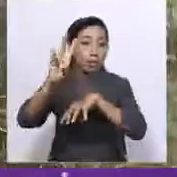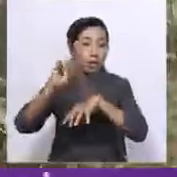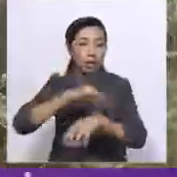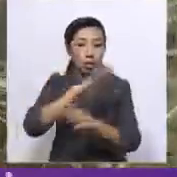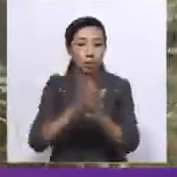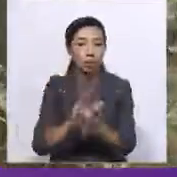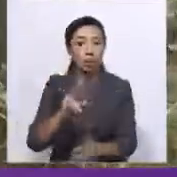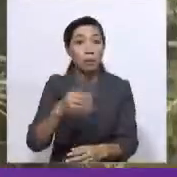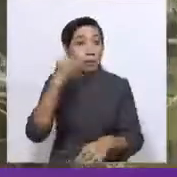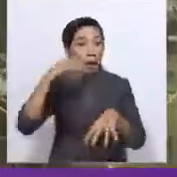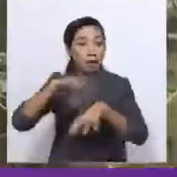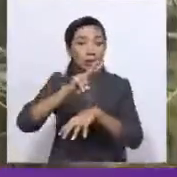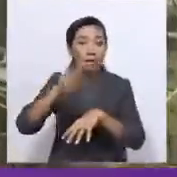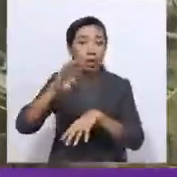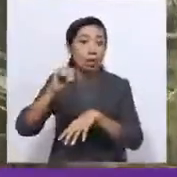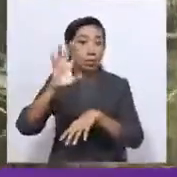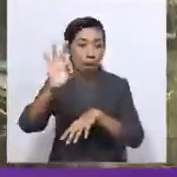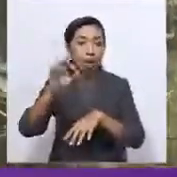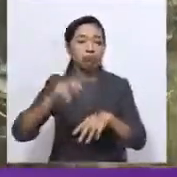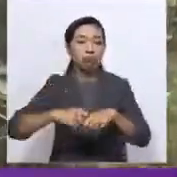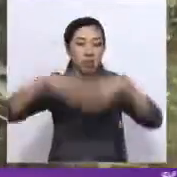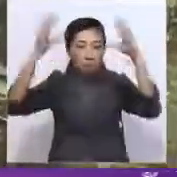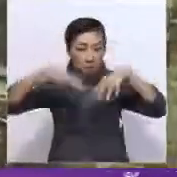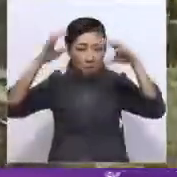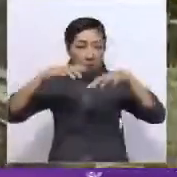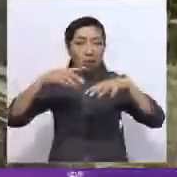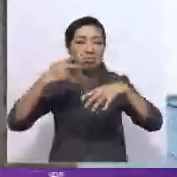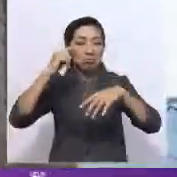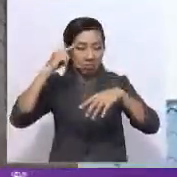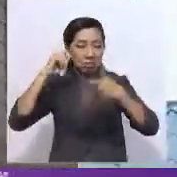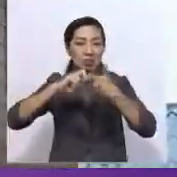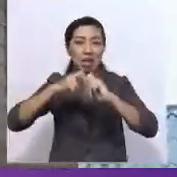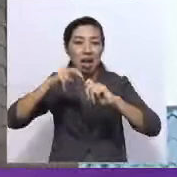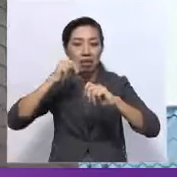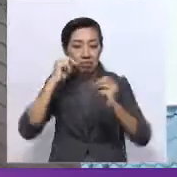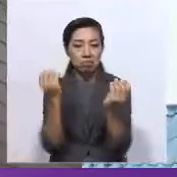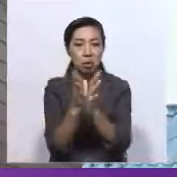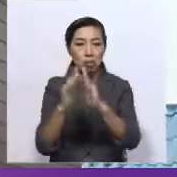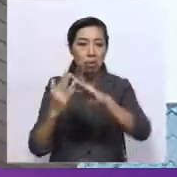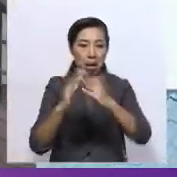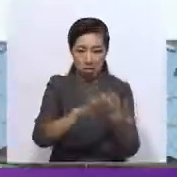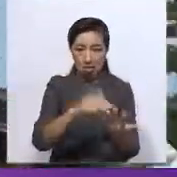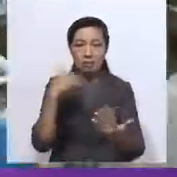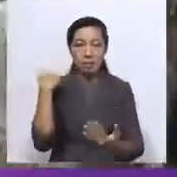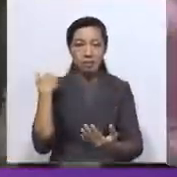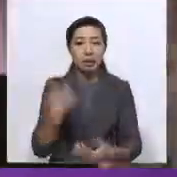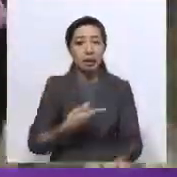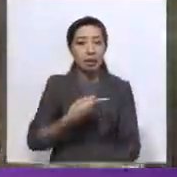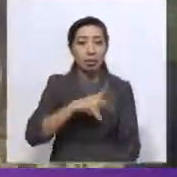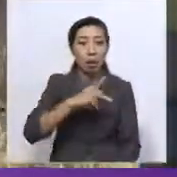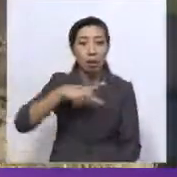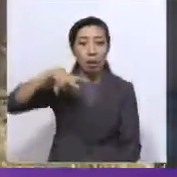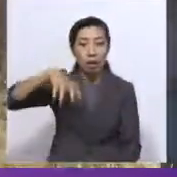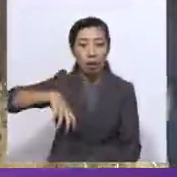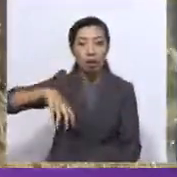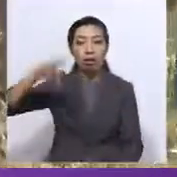วม249หลังคาเรือนตอนนี้ได้รับผลกระทบจากวาตภัยจากพายุฤดูร้อนนะคะซึ่งทางปภ.ก็ได้ร่วมกับห